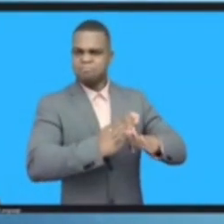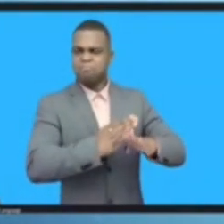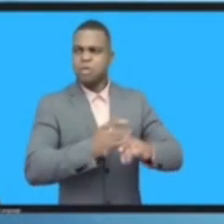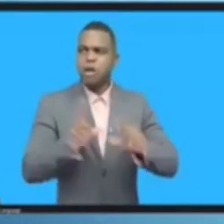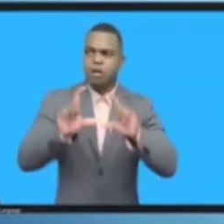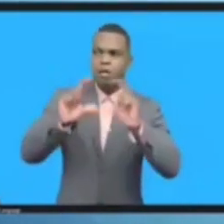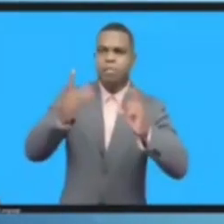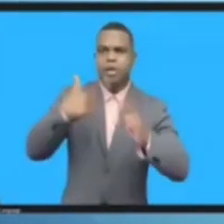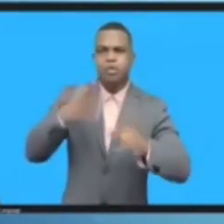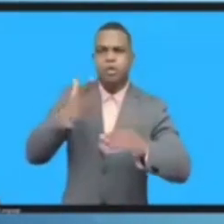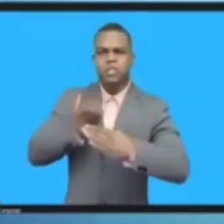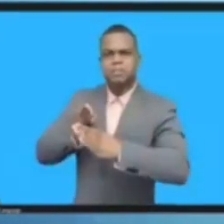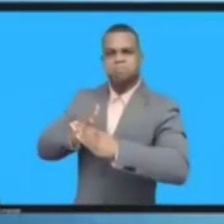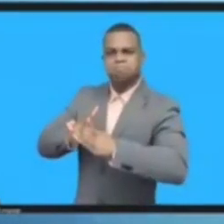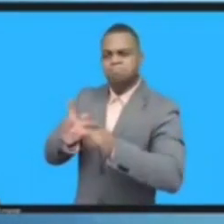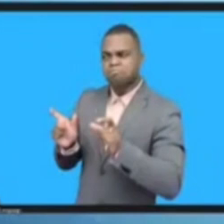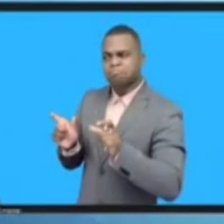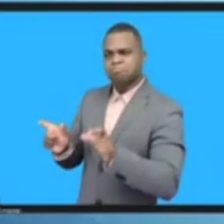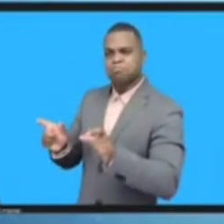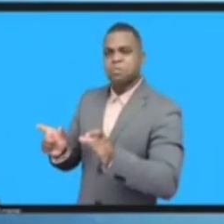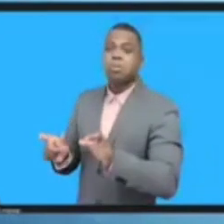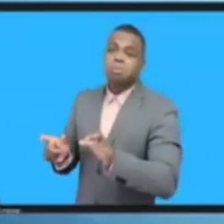donc, ce modèle-ci d'Internet.